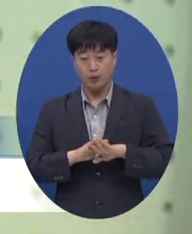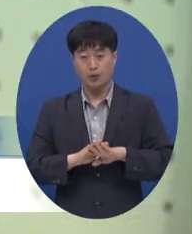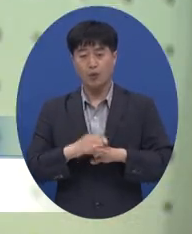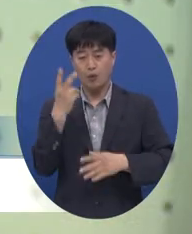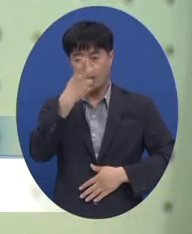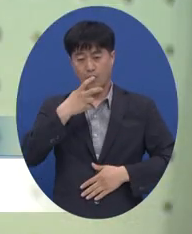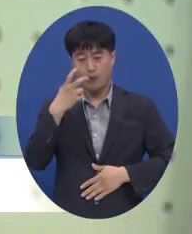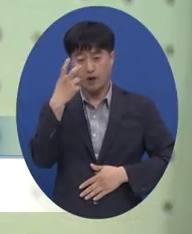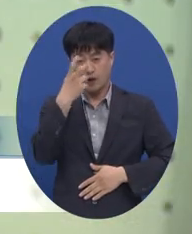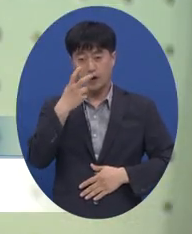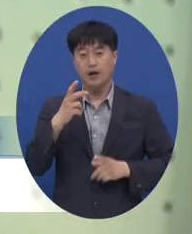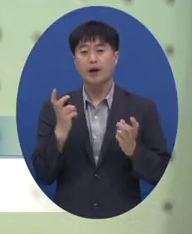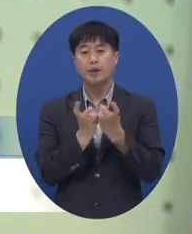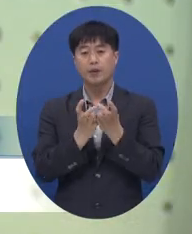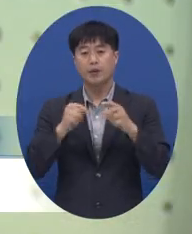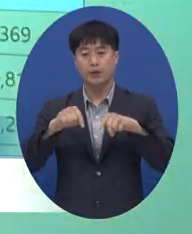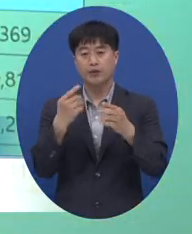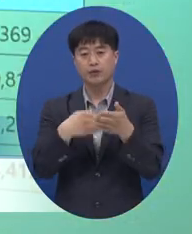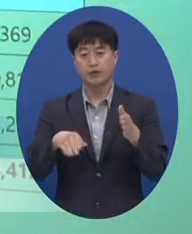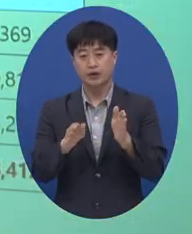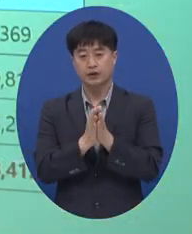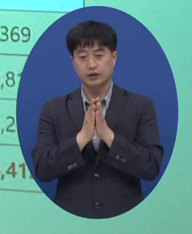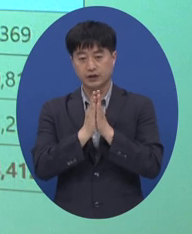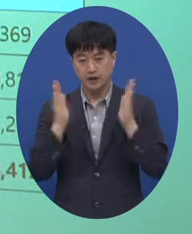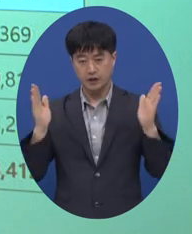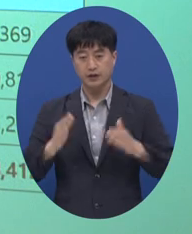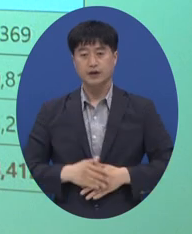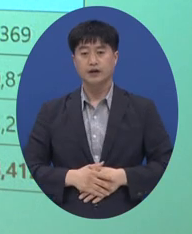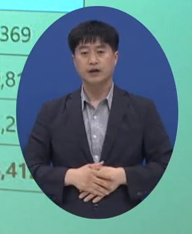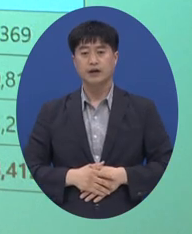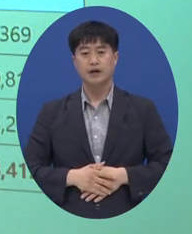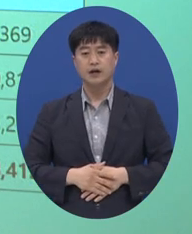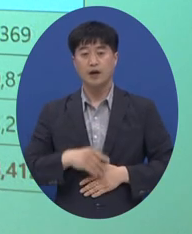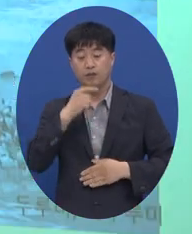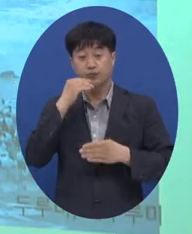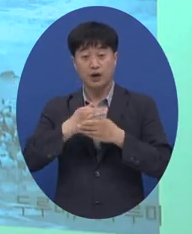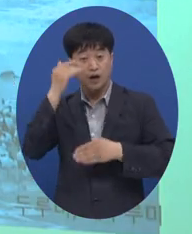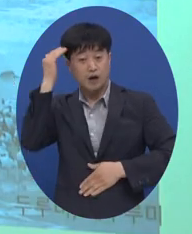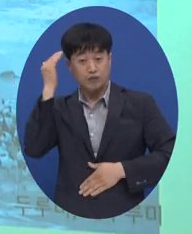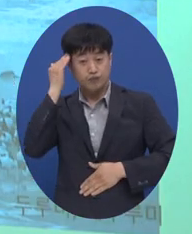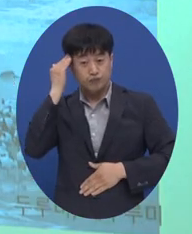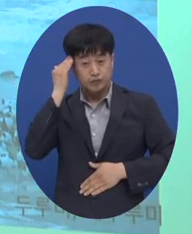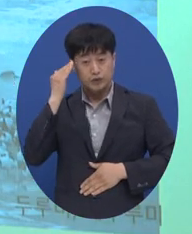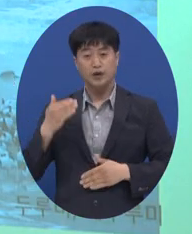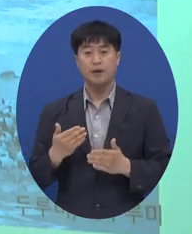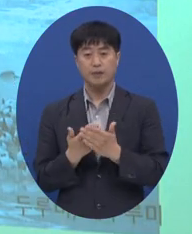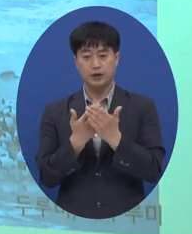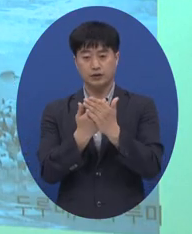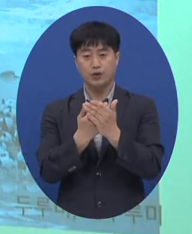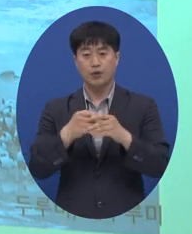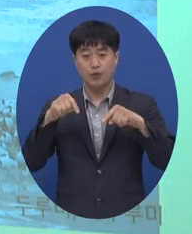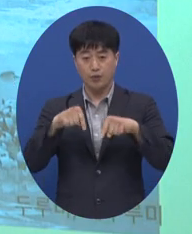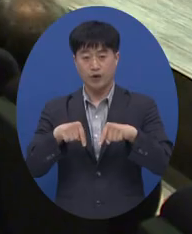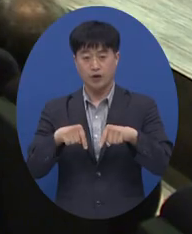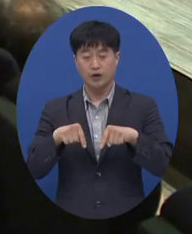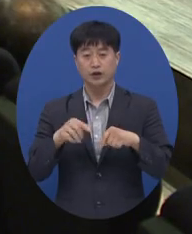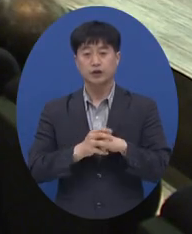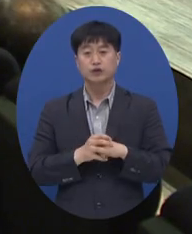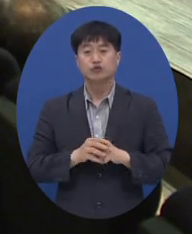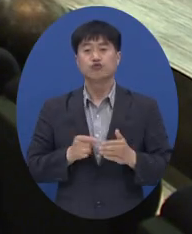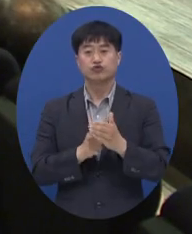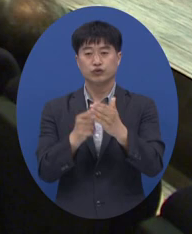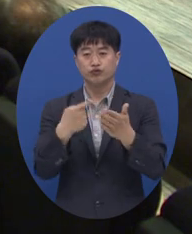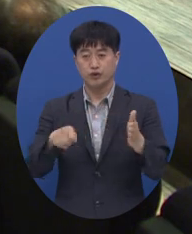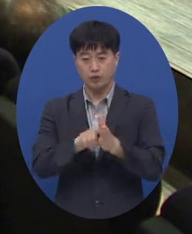공동 관리하는 방안 등을 논의하기 위한 포럼이 열렸습니다. 남북이 접경지역 발전을 논의하는 남북공동포럼 추진 준비를